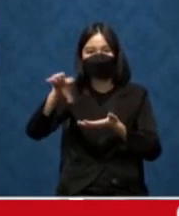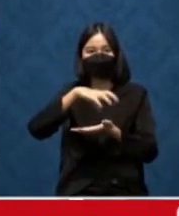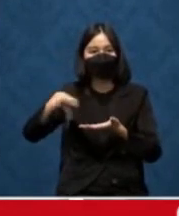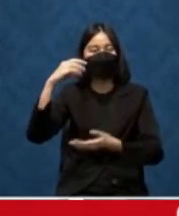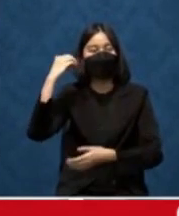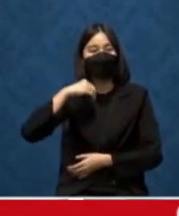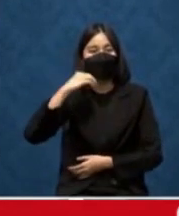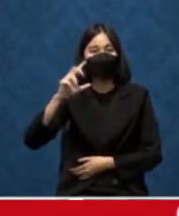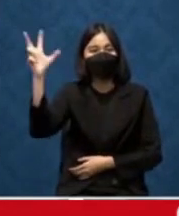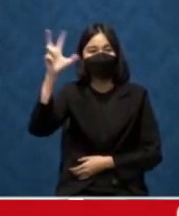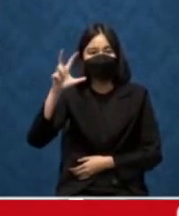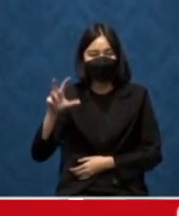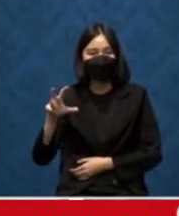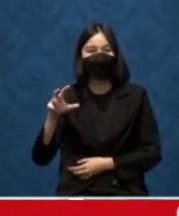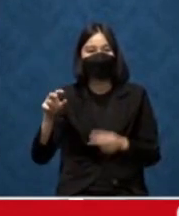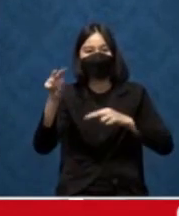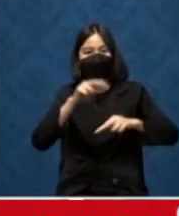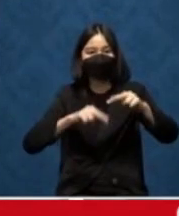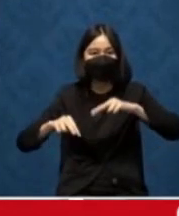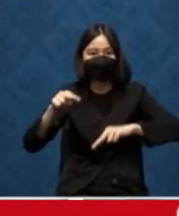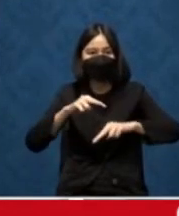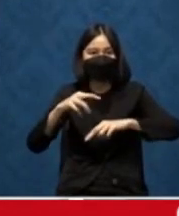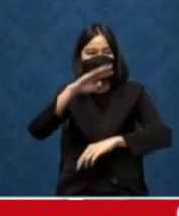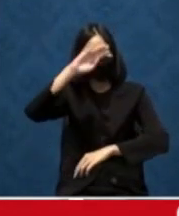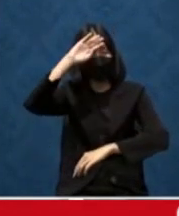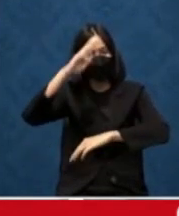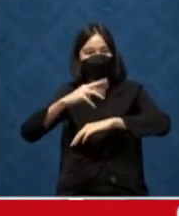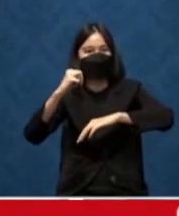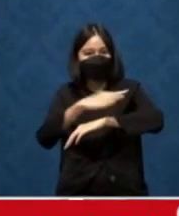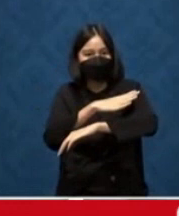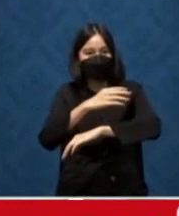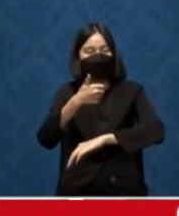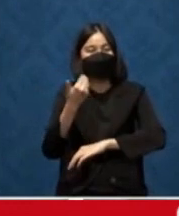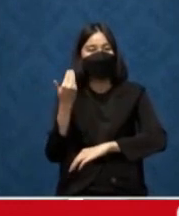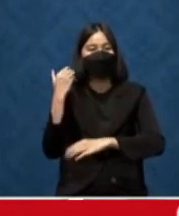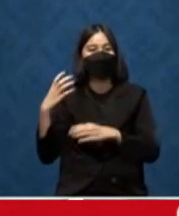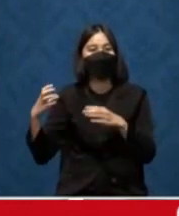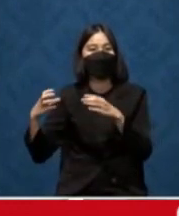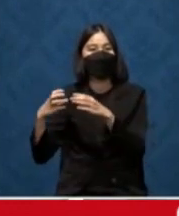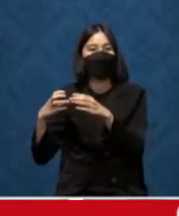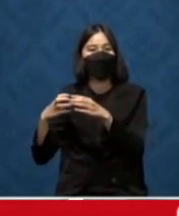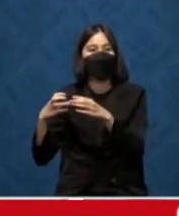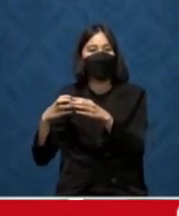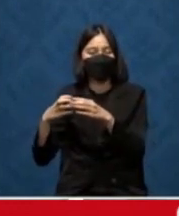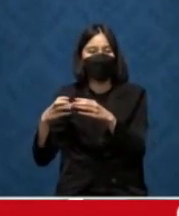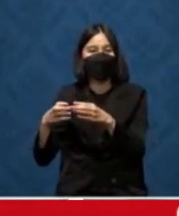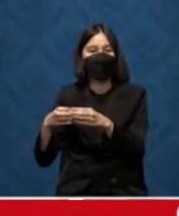กว่ากินชาสามาถรัษา โลกมาเลiff ได้เมื่อกี้ท่านสมาชิองพักฆ่าฝ่ฟ BU